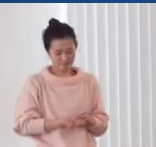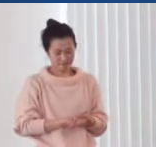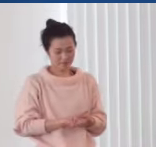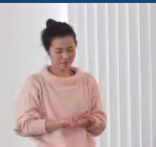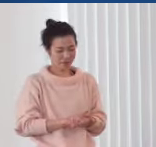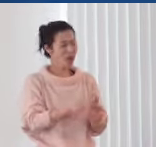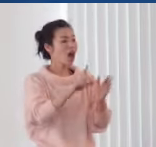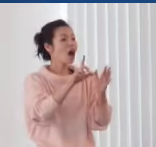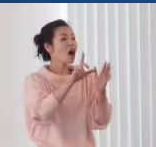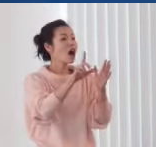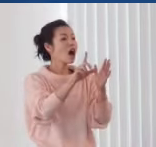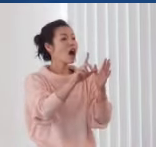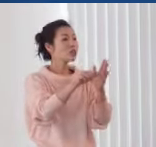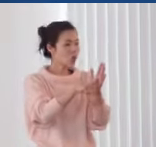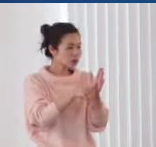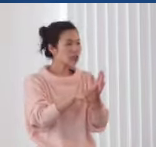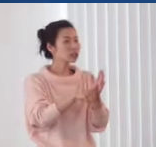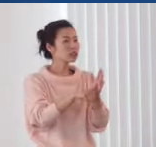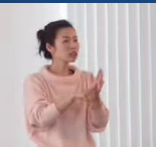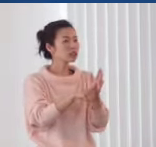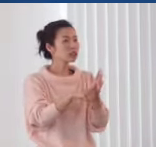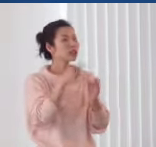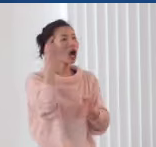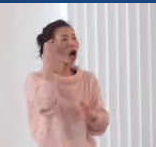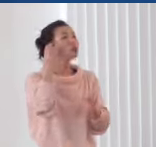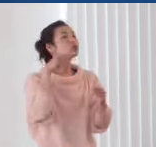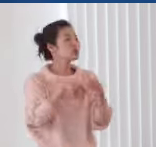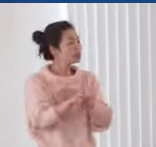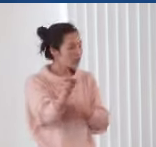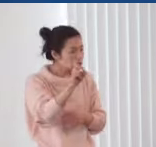時ということを考えるときにですね、